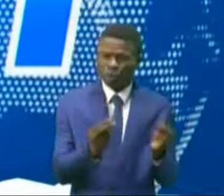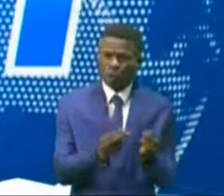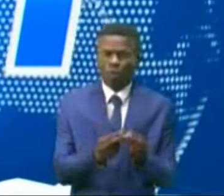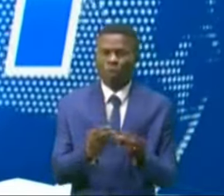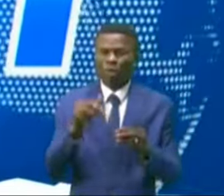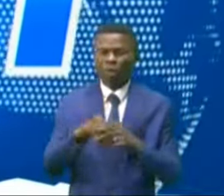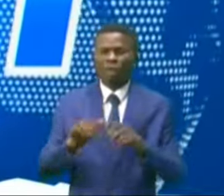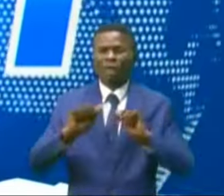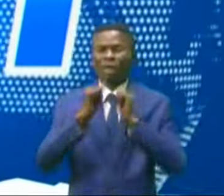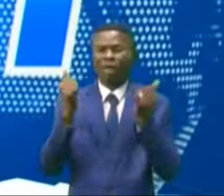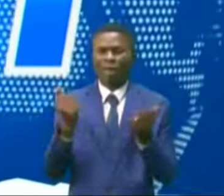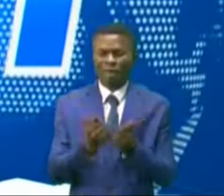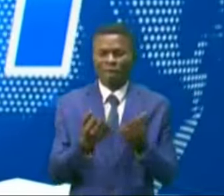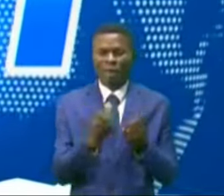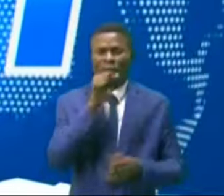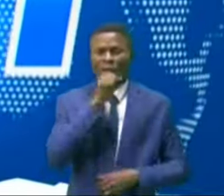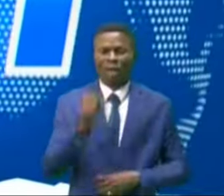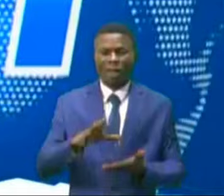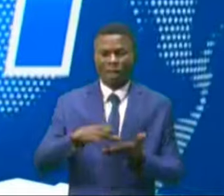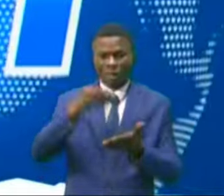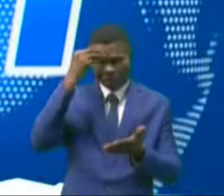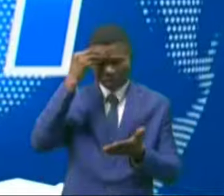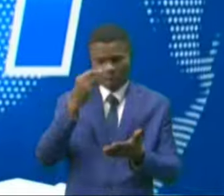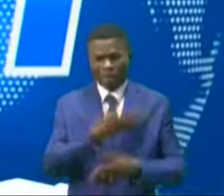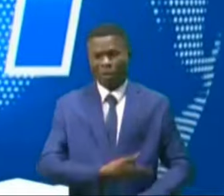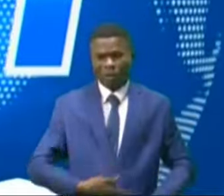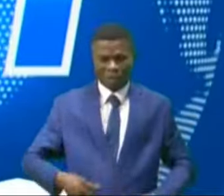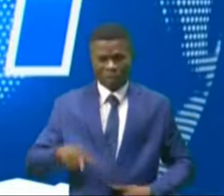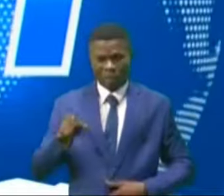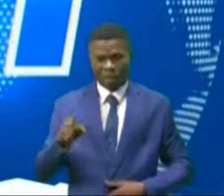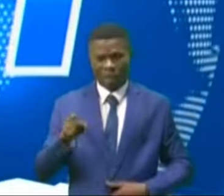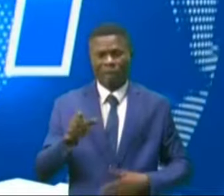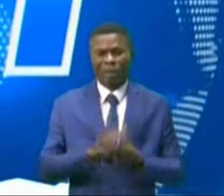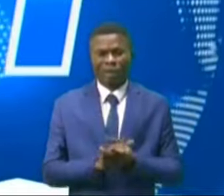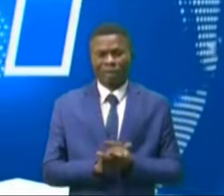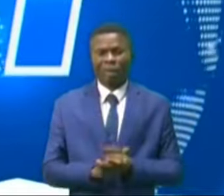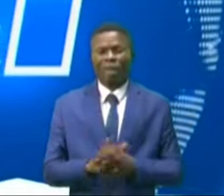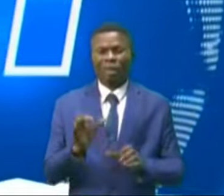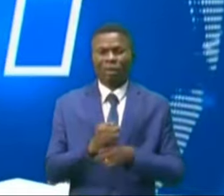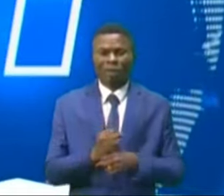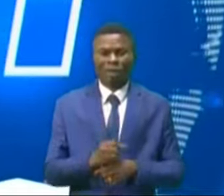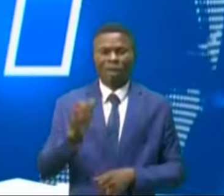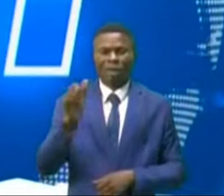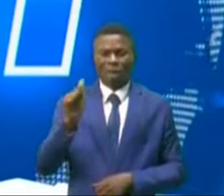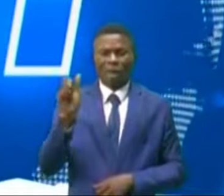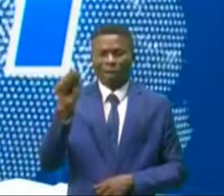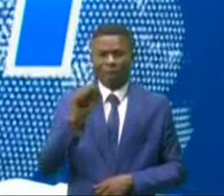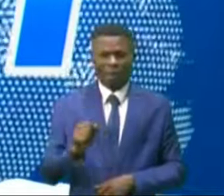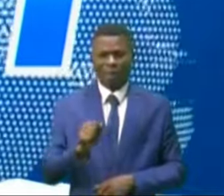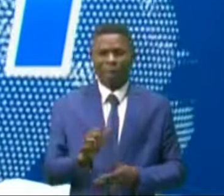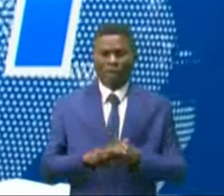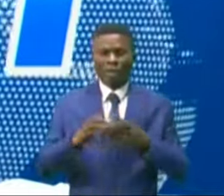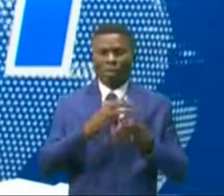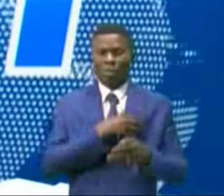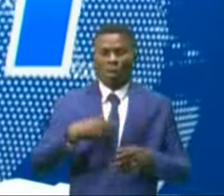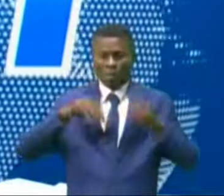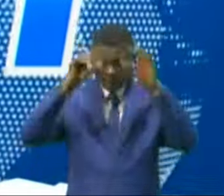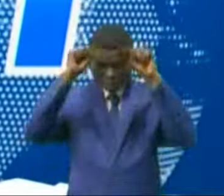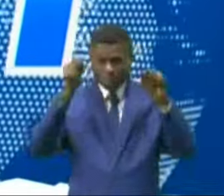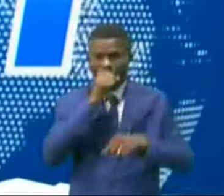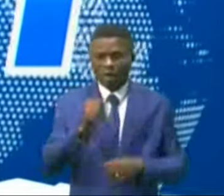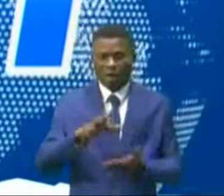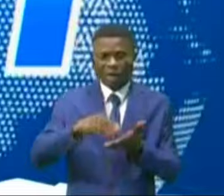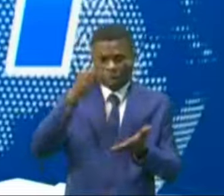de l'association des anciens élèves du lycée Bakandi en sigle Azablong, la présidente de